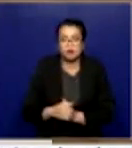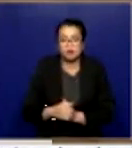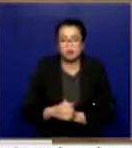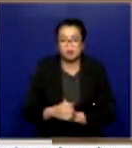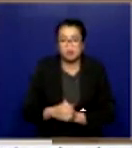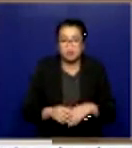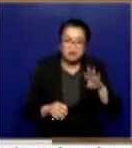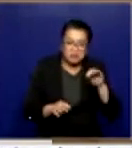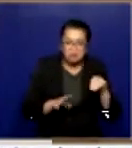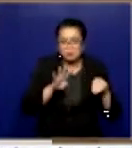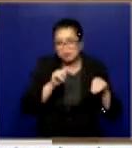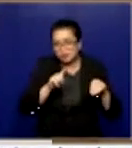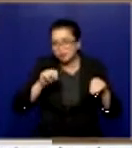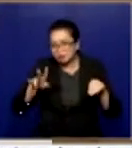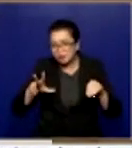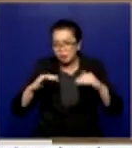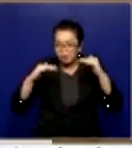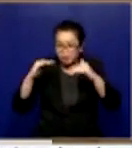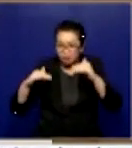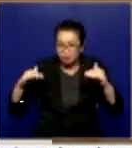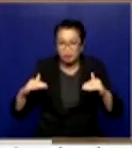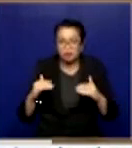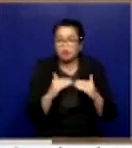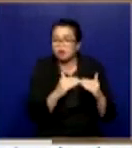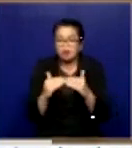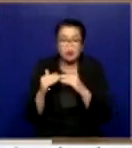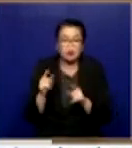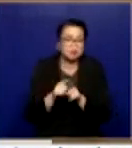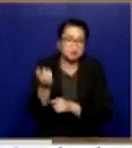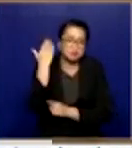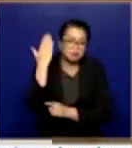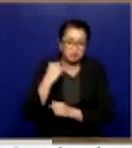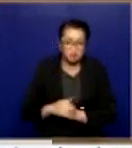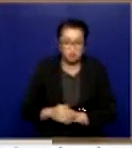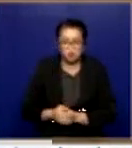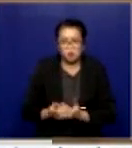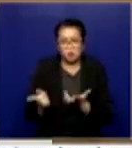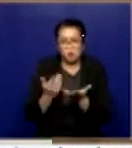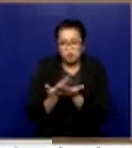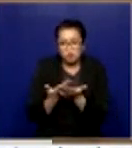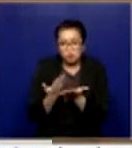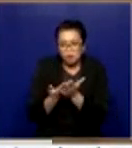40 4143ติดตั้งจะเอาตัวเลขที่มันมั่วพูด